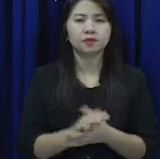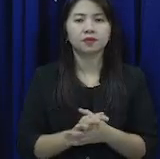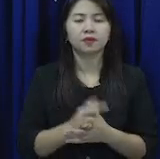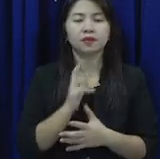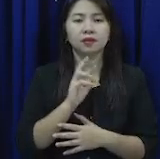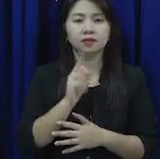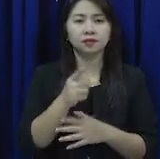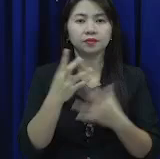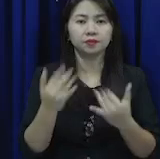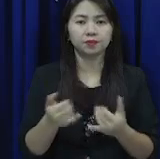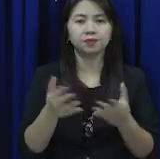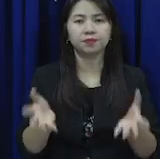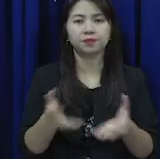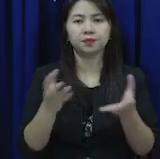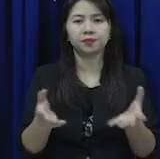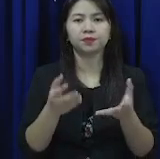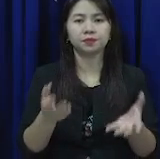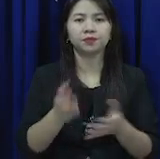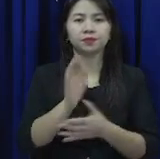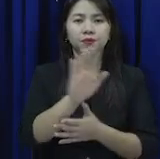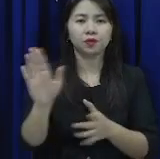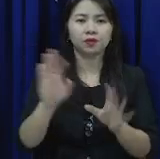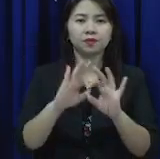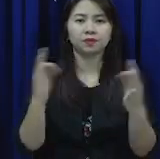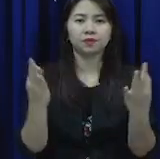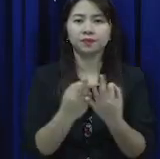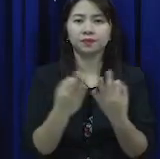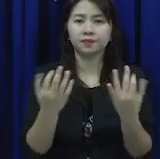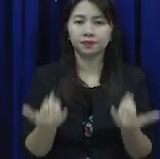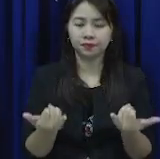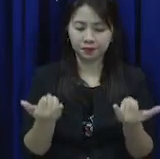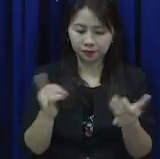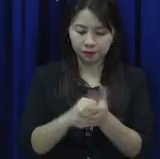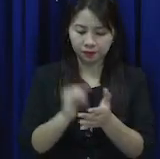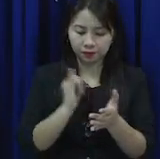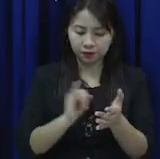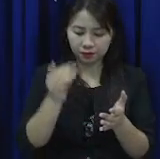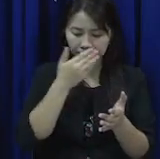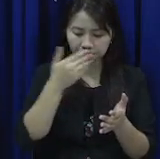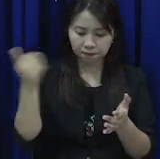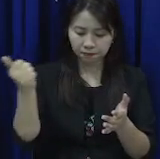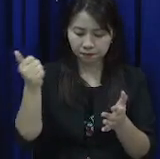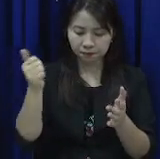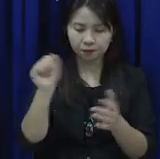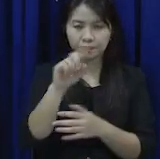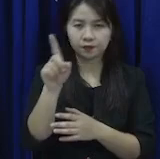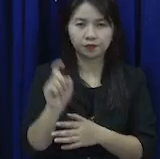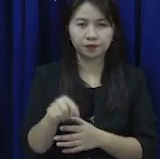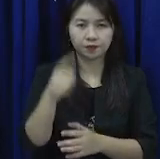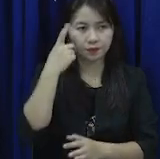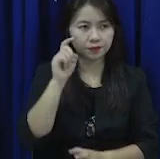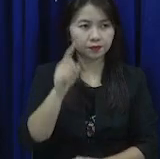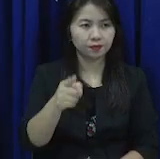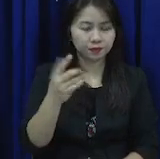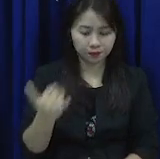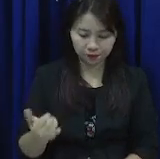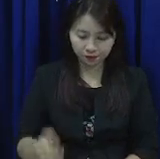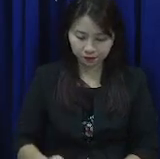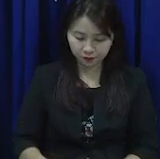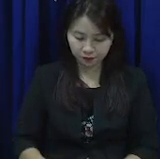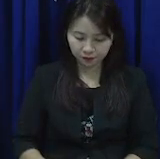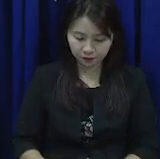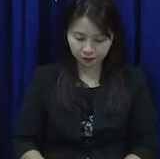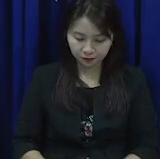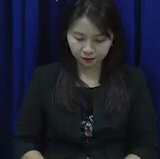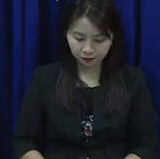inyong pong mga pamilya yan ang pinakamagandang katanungan po natin sa mga oras po na ito Alam niyo napakaimportante yan because ah last